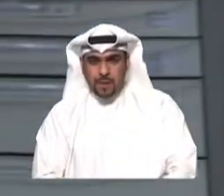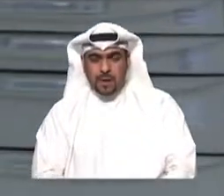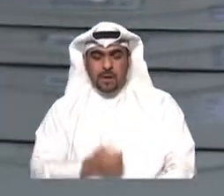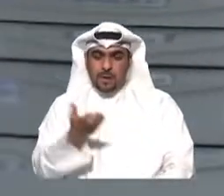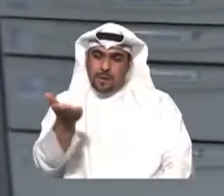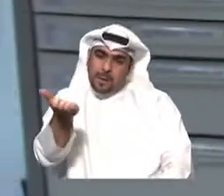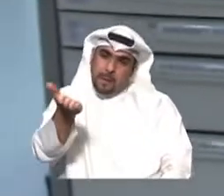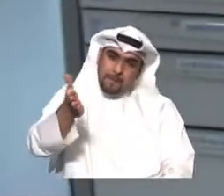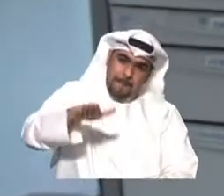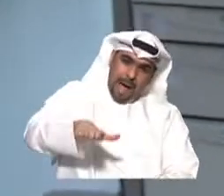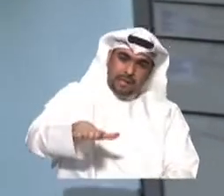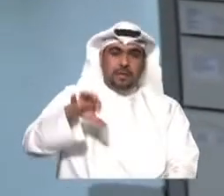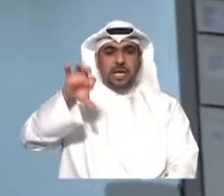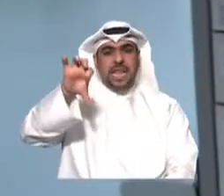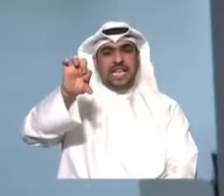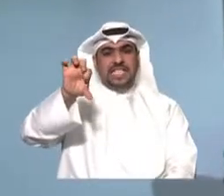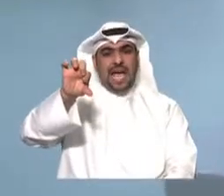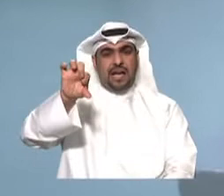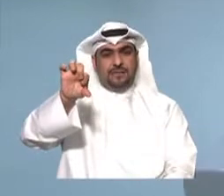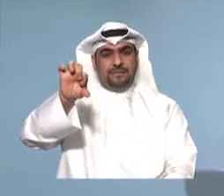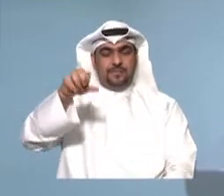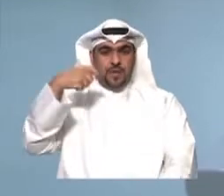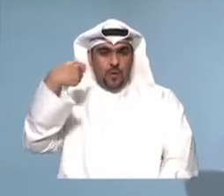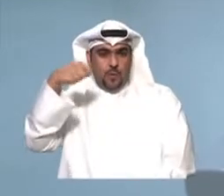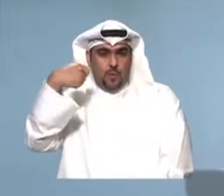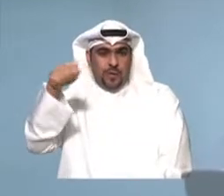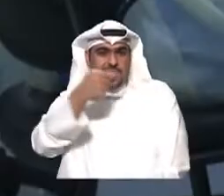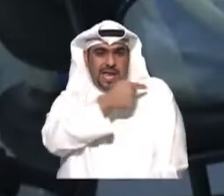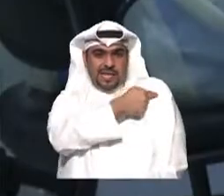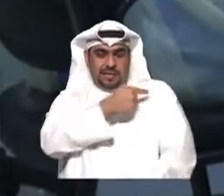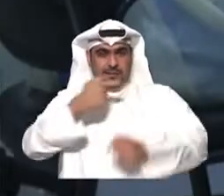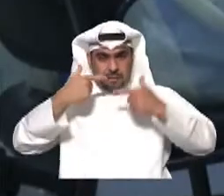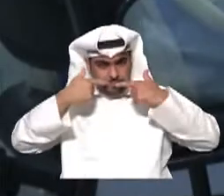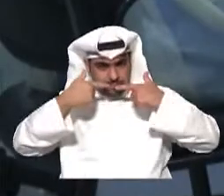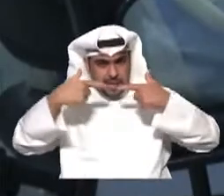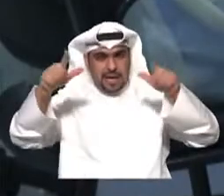حالات وفاة. كما أعلنت الوزارة تسجيل